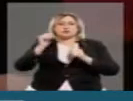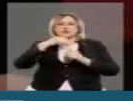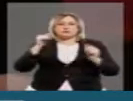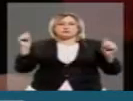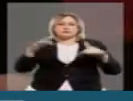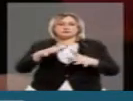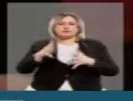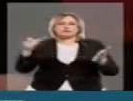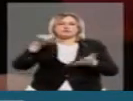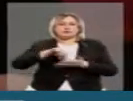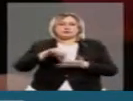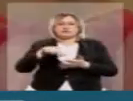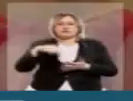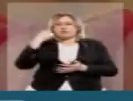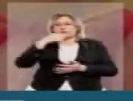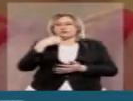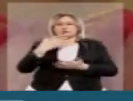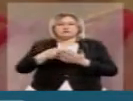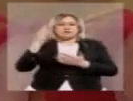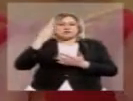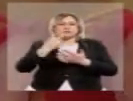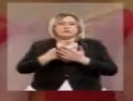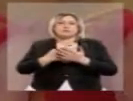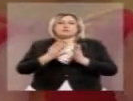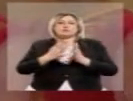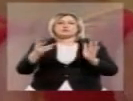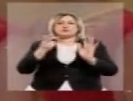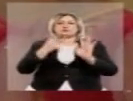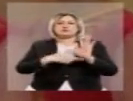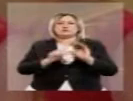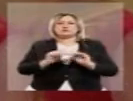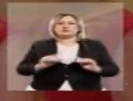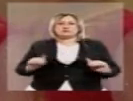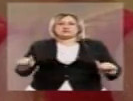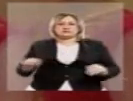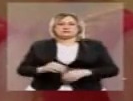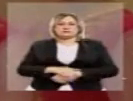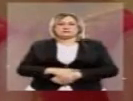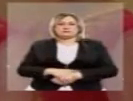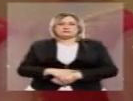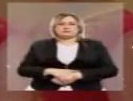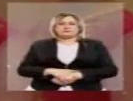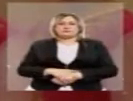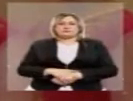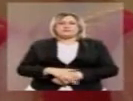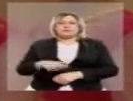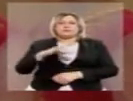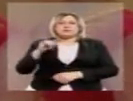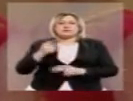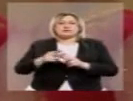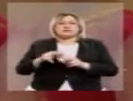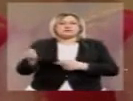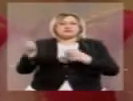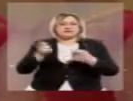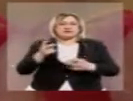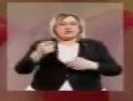Dance деп танылған шетелдік би түрін ұсынды. Біз бұл Армандастар конкурсына екі түрлі би алып келдік. Бірі өзіміздің ұлттық би, қазақ